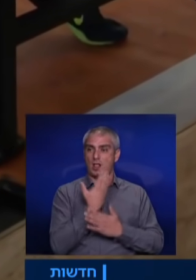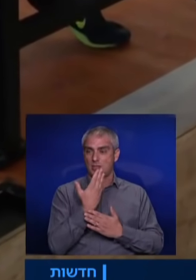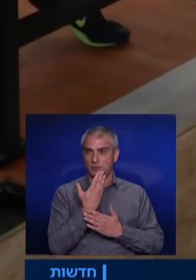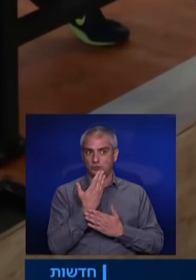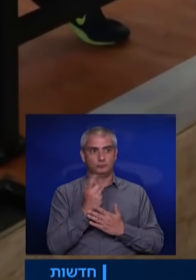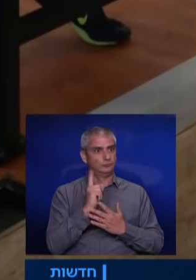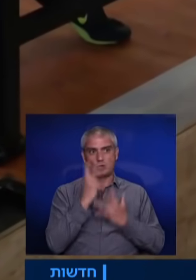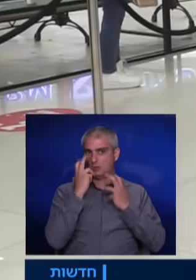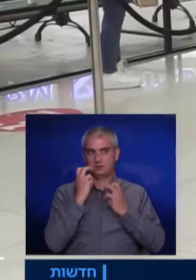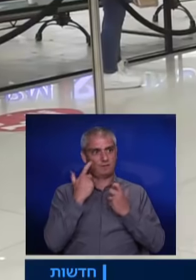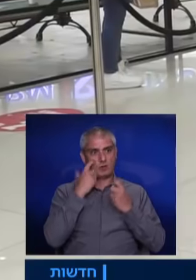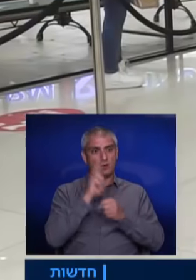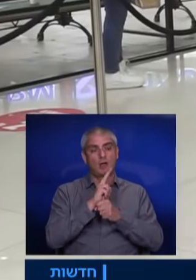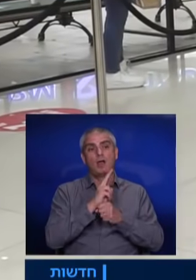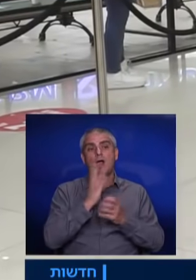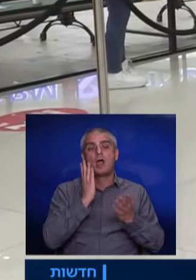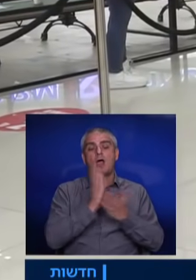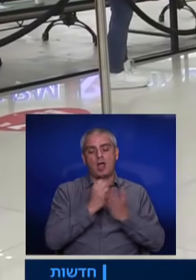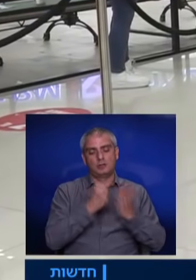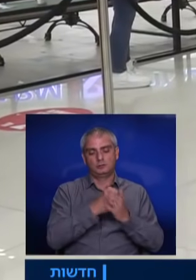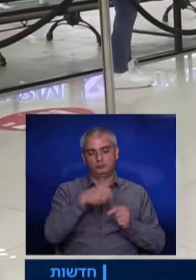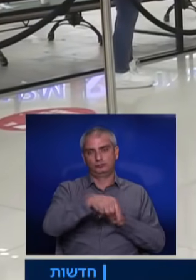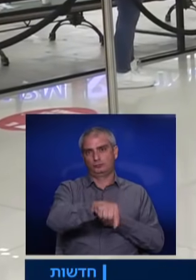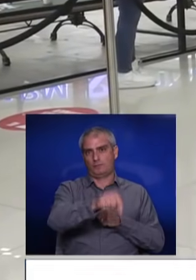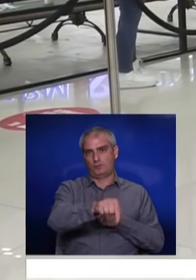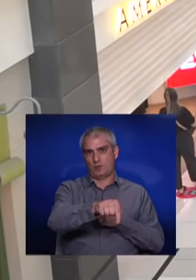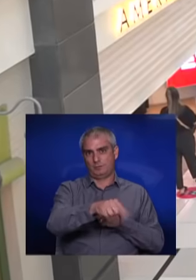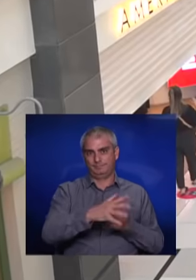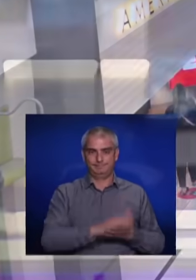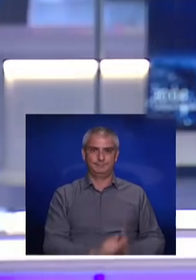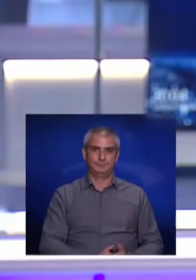שלא צפוי להיחף, כך על פי משרד הבריאות, עד לסוף השבוע.